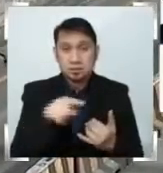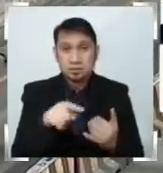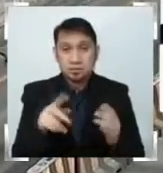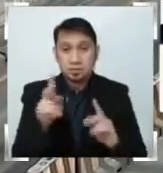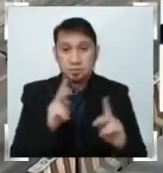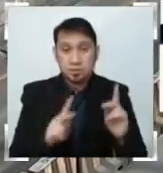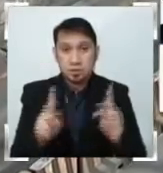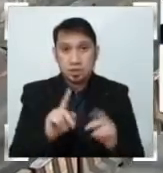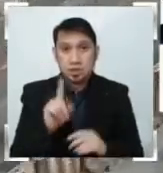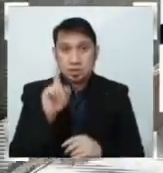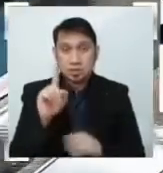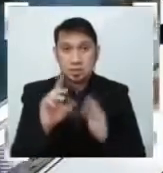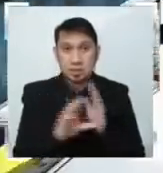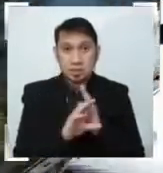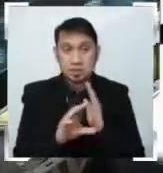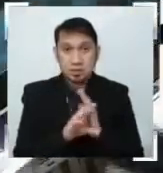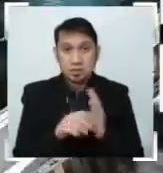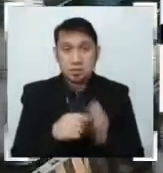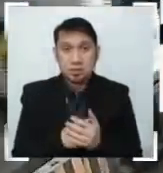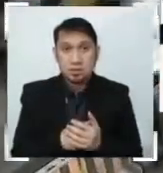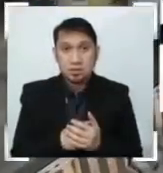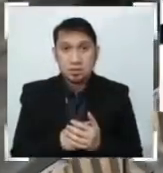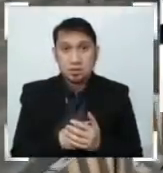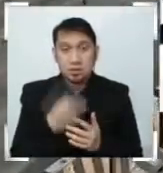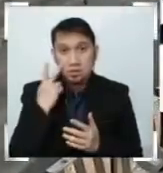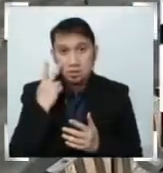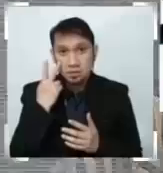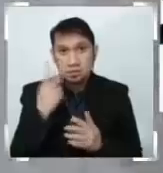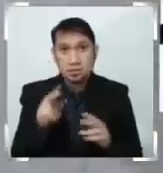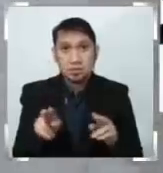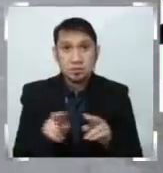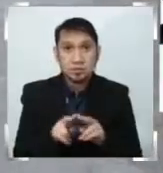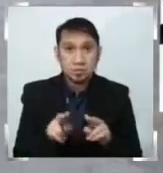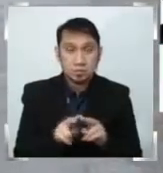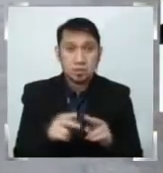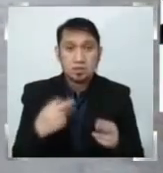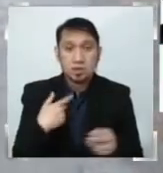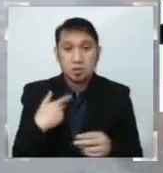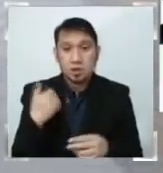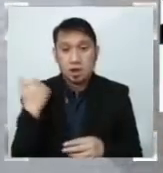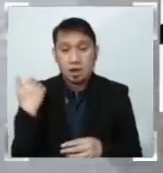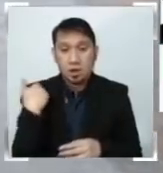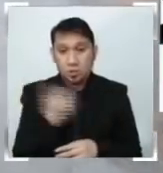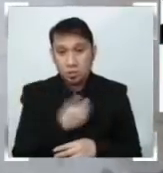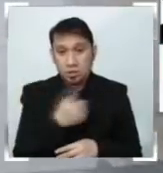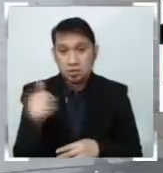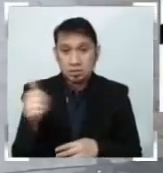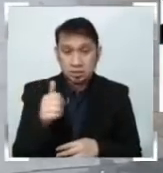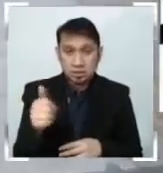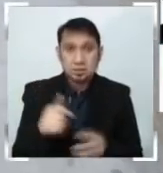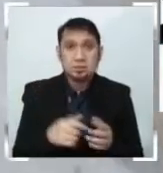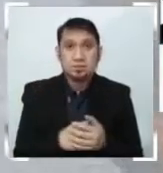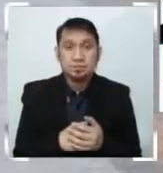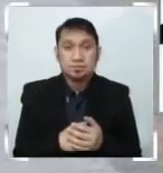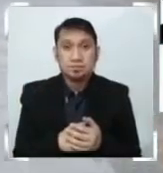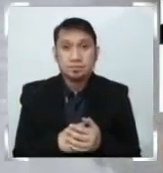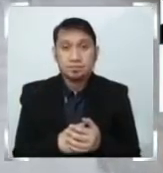Now, today, na hindi pa normal ang ating public transport system, most of them will just add